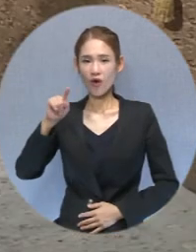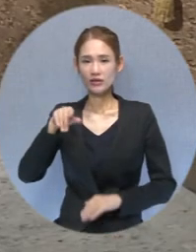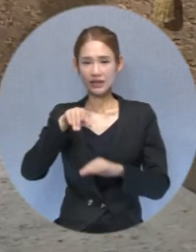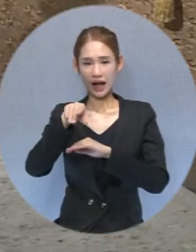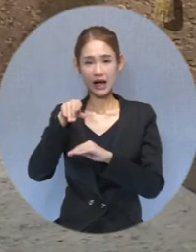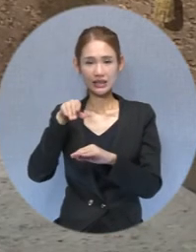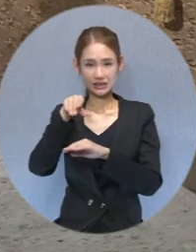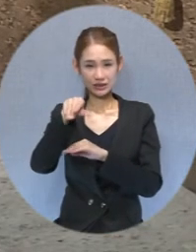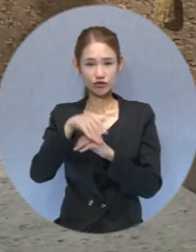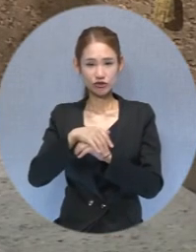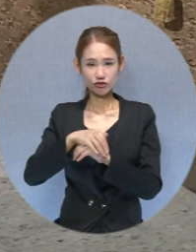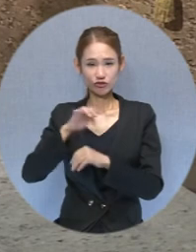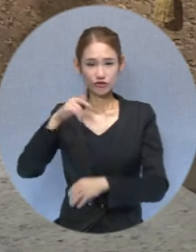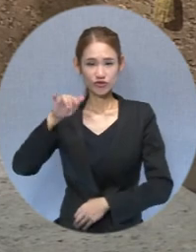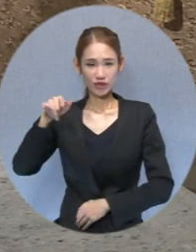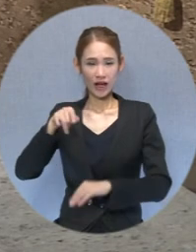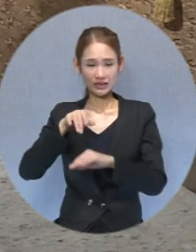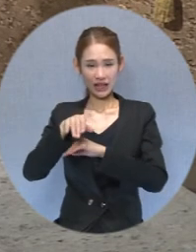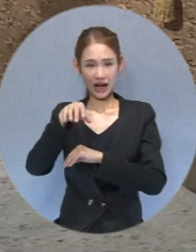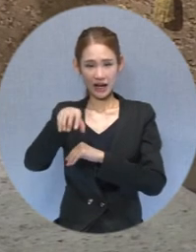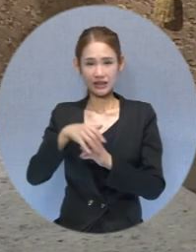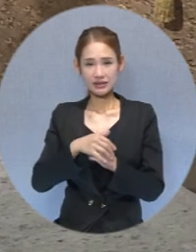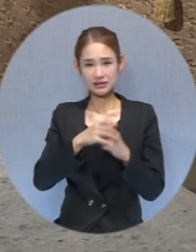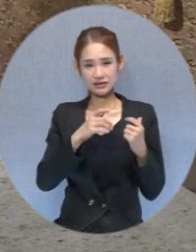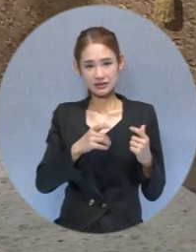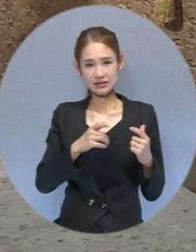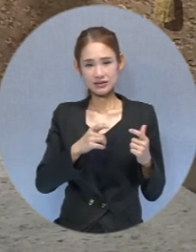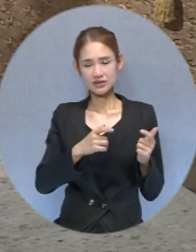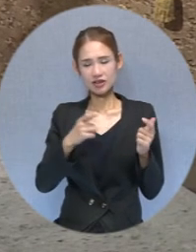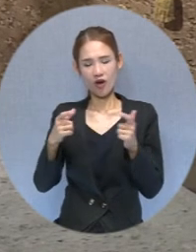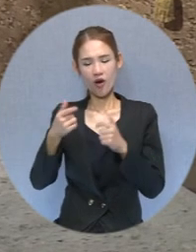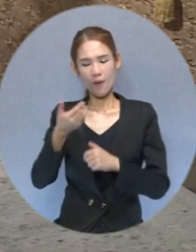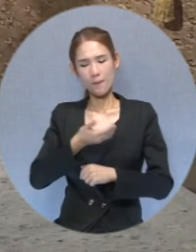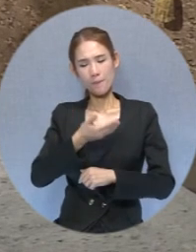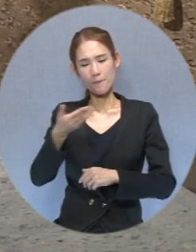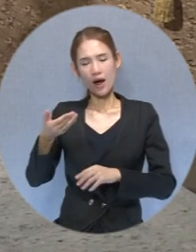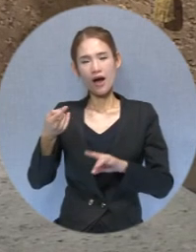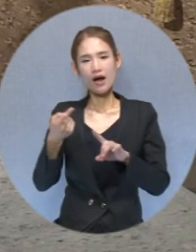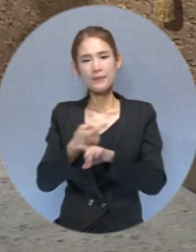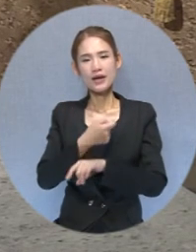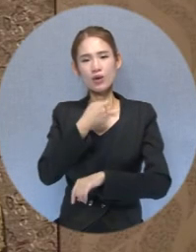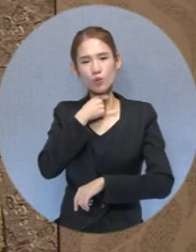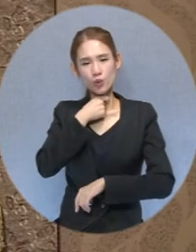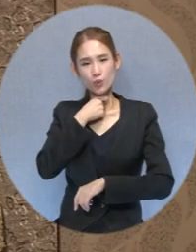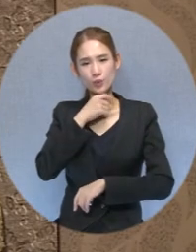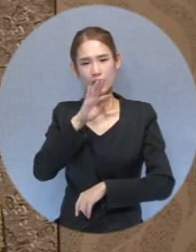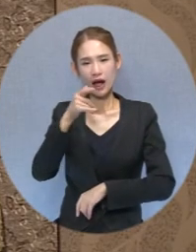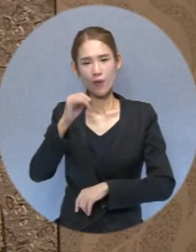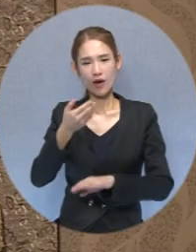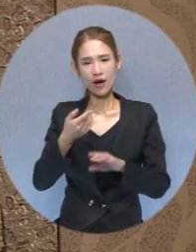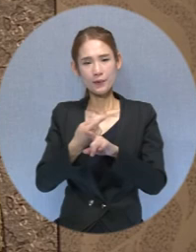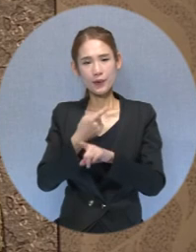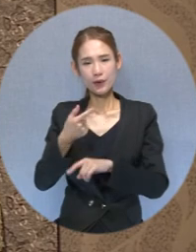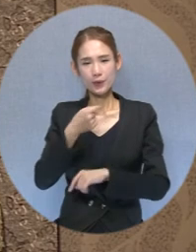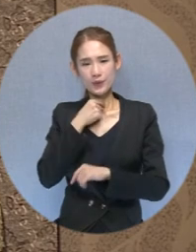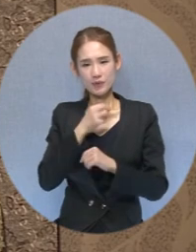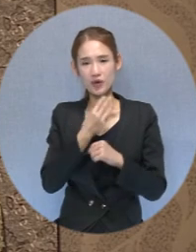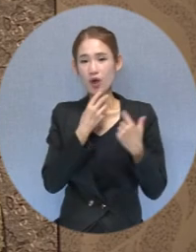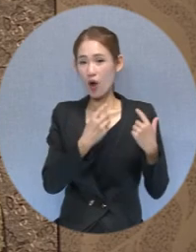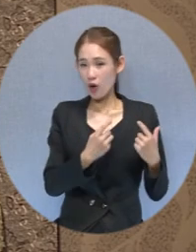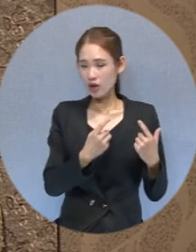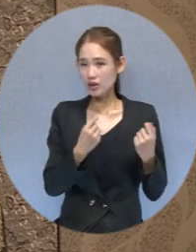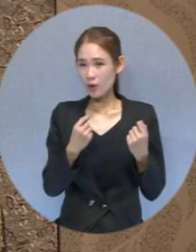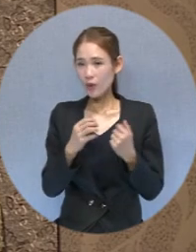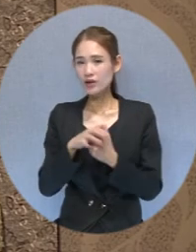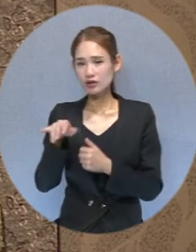차량기지나 분자 네. 차량기지나 지역을 옮기고 싶어해요. 방화 차량기지나 다른 곳으로 경기도나 이런